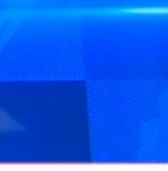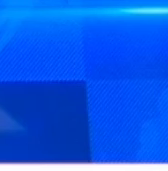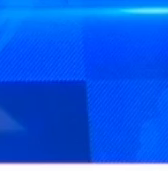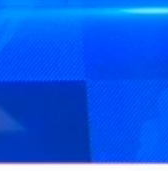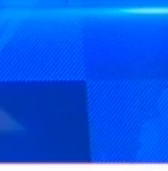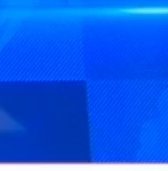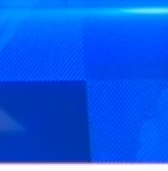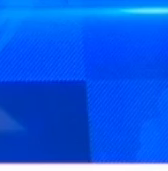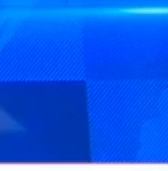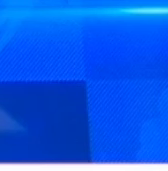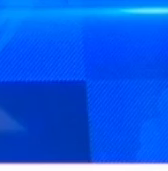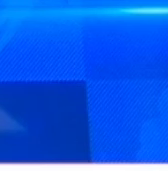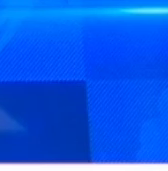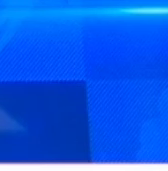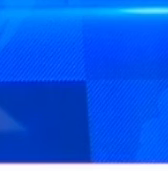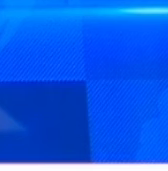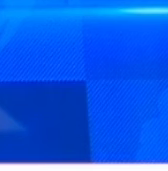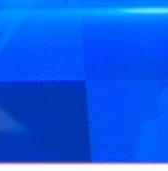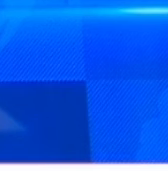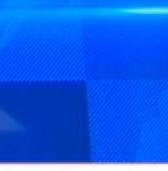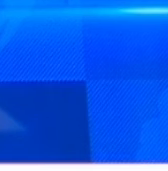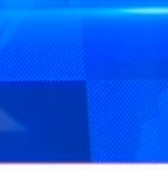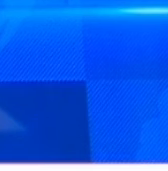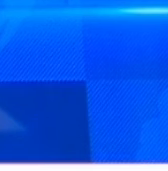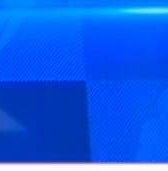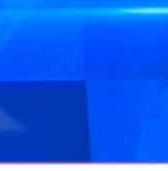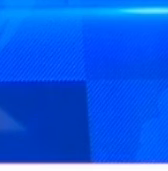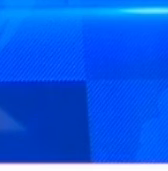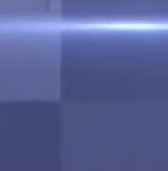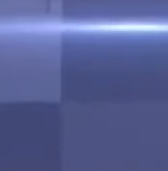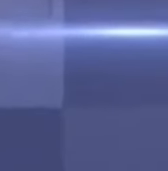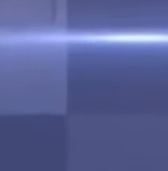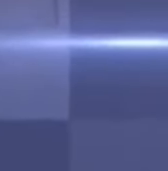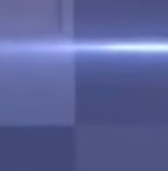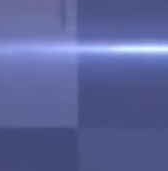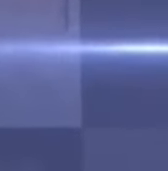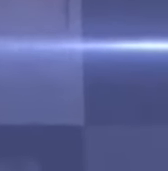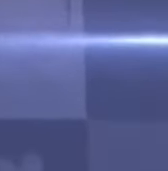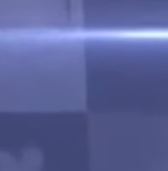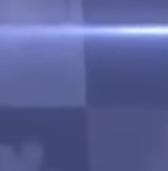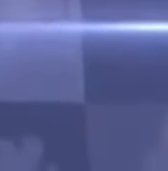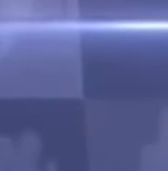kulutiko ena mirembe. Akuma takumira pera msere vudonji mweda.